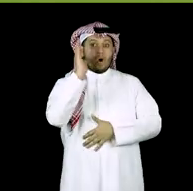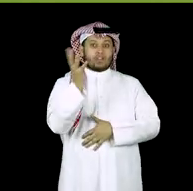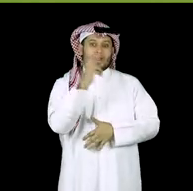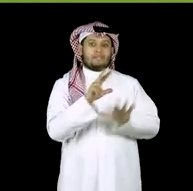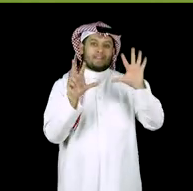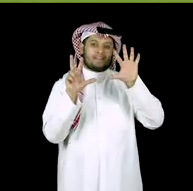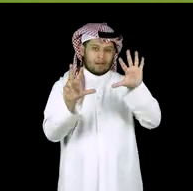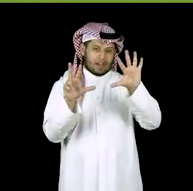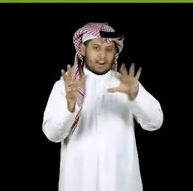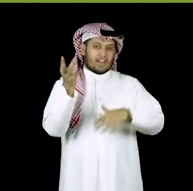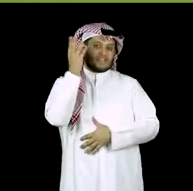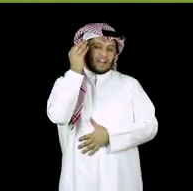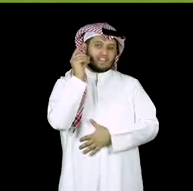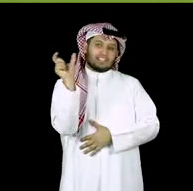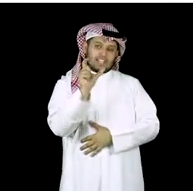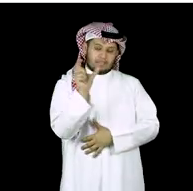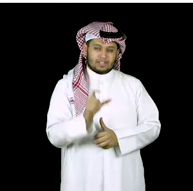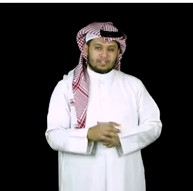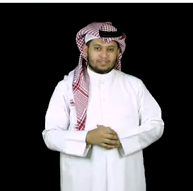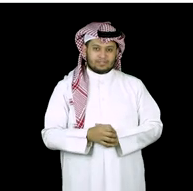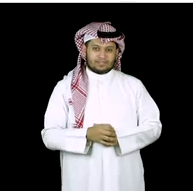الثامنة من الثقافة الإسلامية،